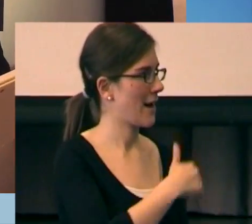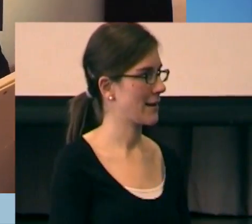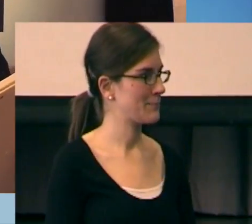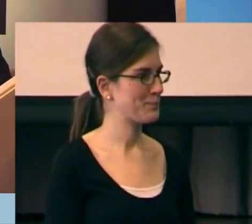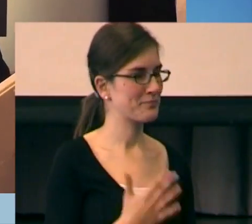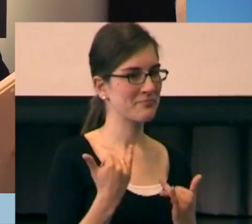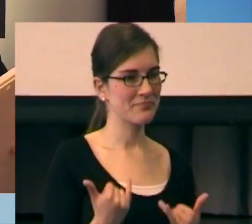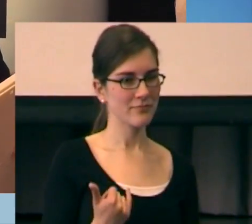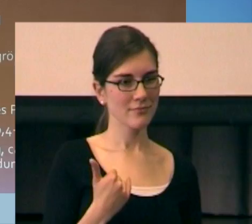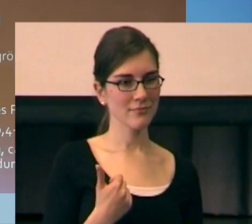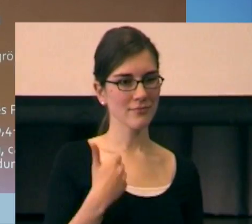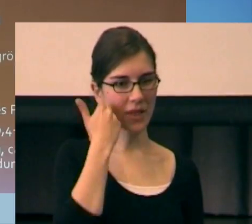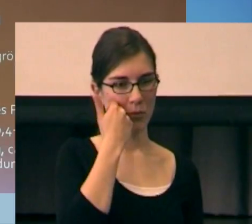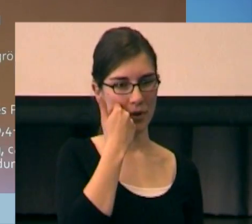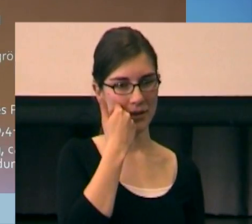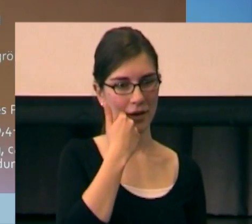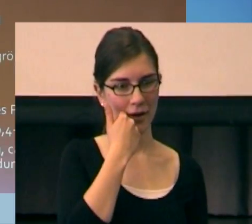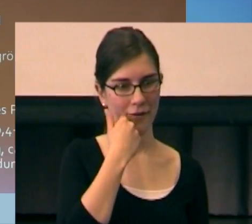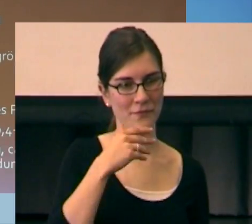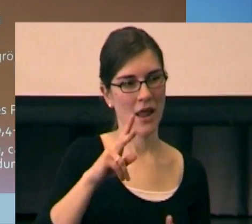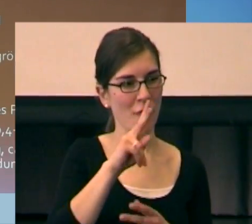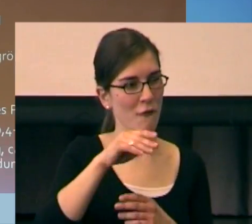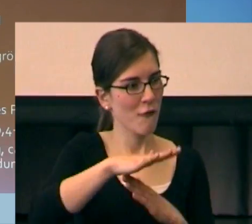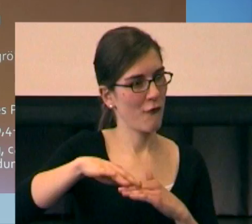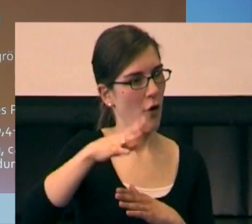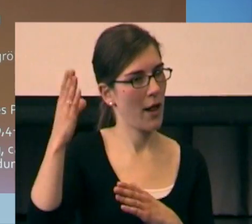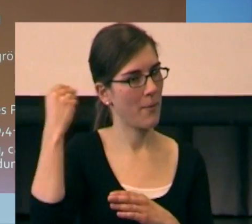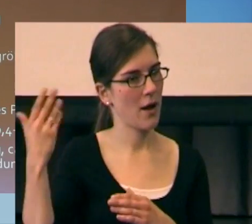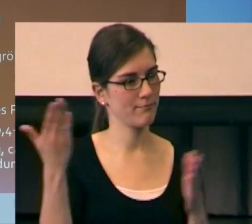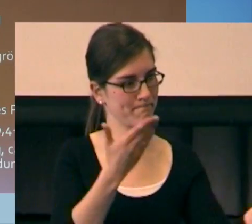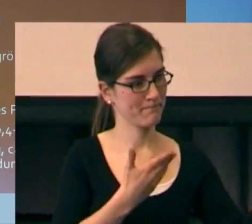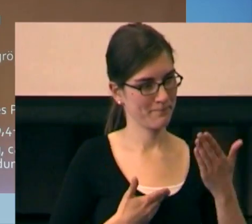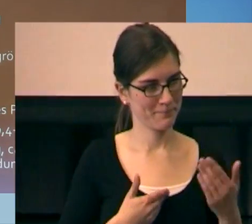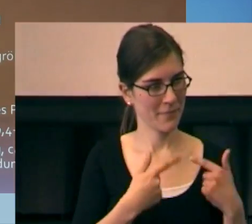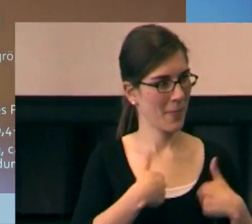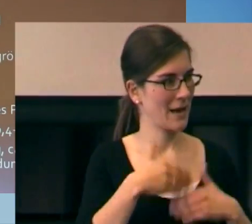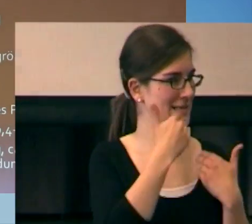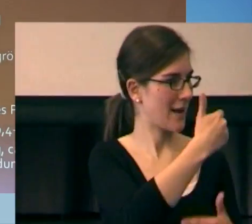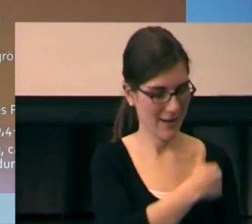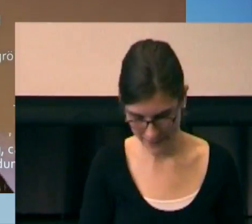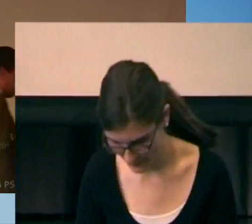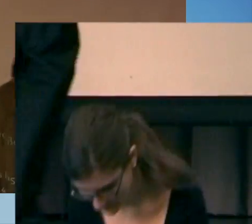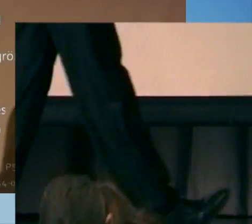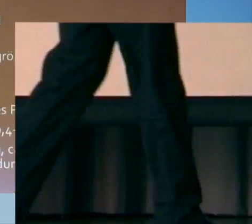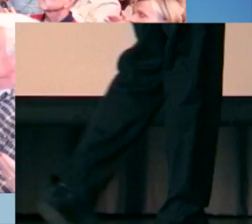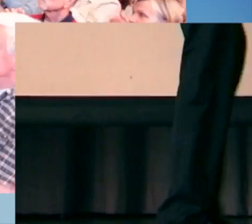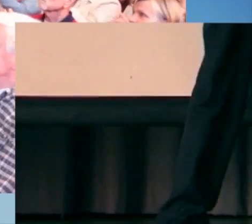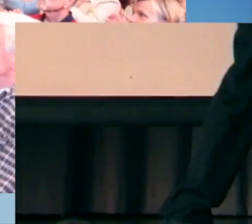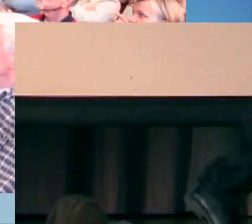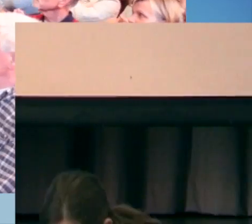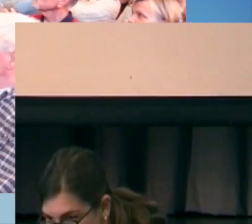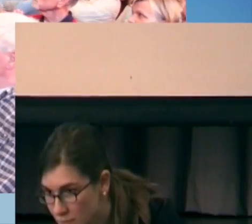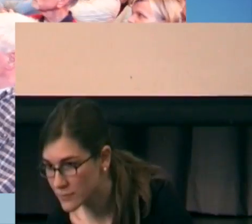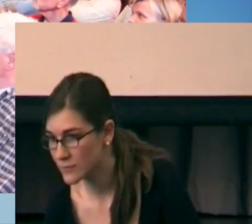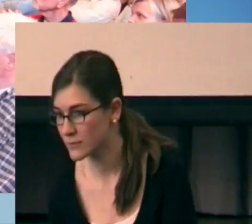Darf ich jetzt Herrn Professor Björn Volkmer ans Mikrofon bitten und herzlichen Dank nochmal, Herr Dr. Kragen. Applaus